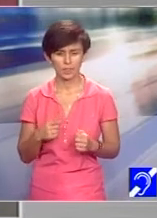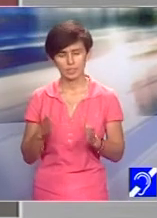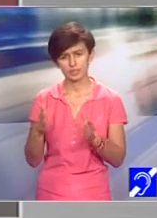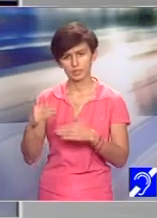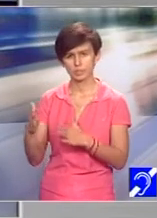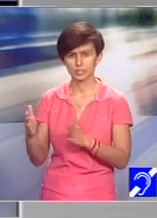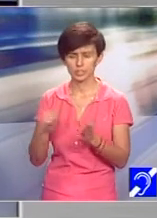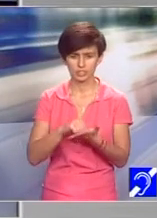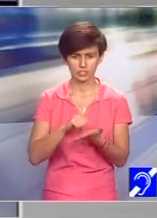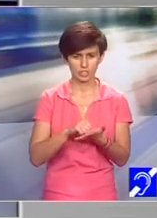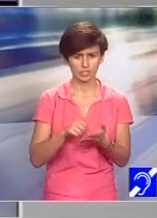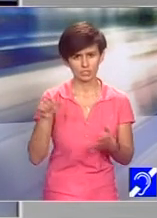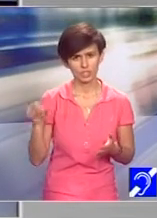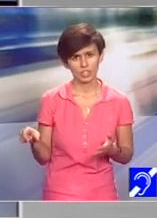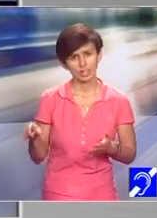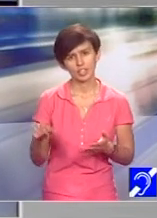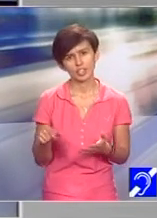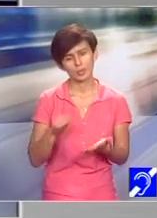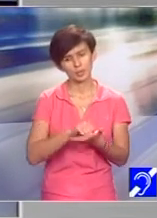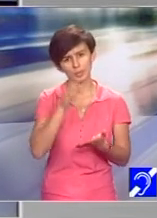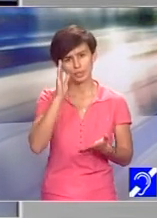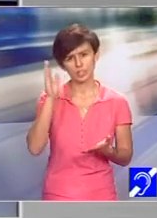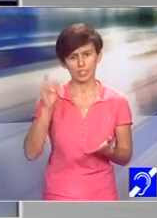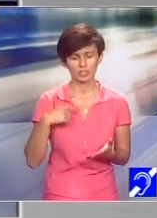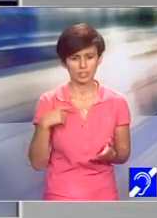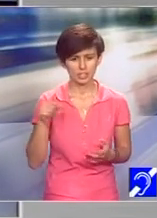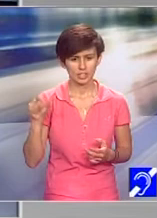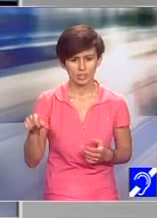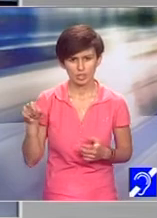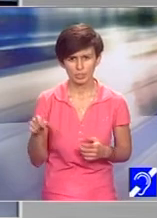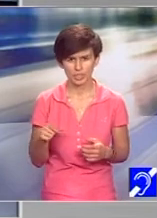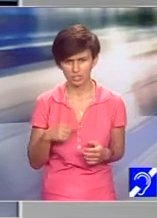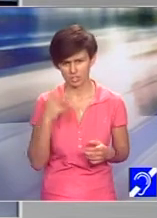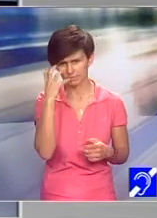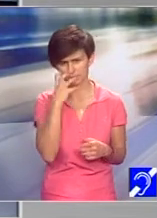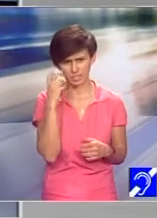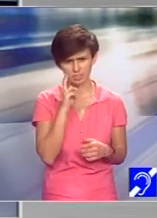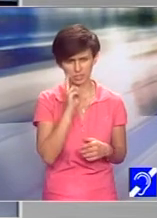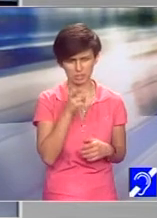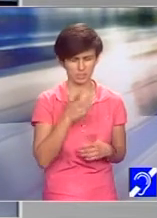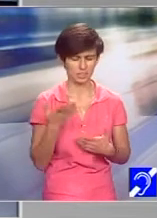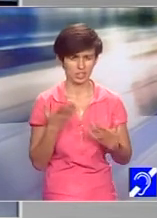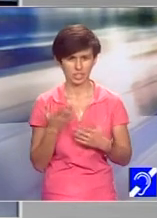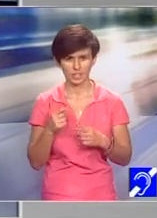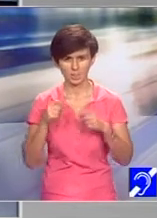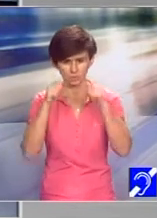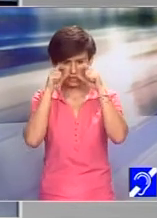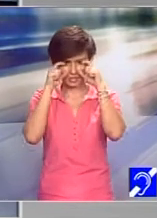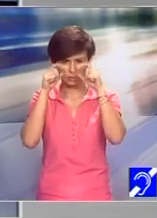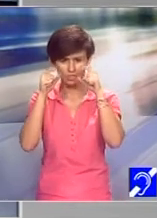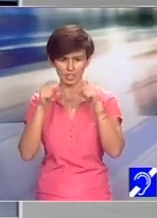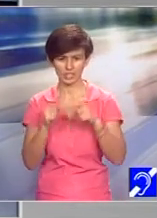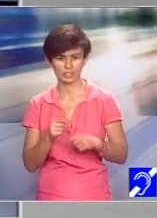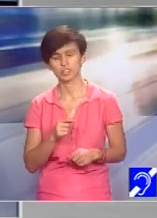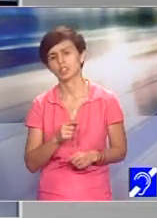bibliotecarul este o persoană ursuză cu eventual și cu o pereche de ochelari pe nas care îți arată semnul tăcerii prin ridicarea degetului